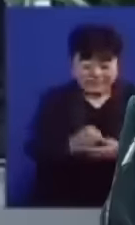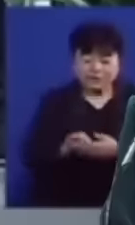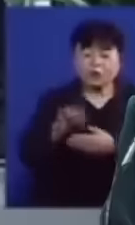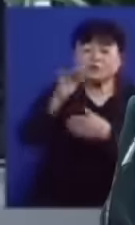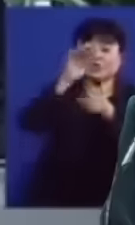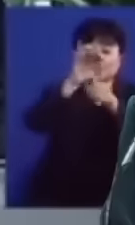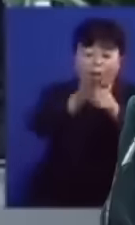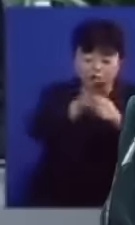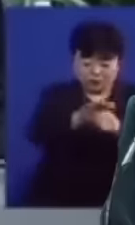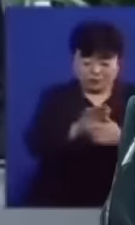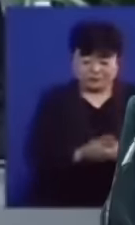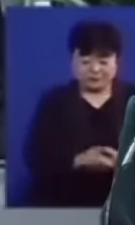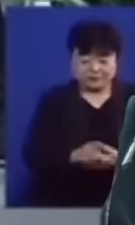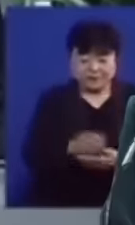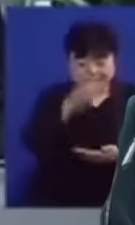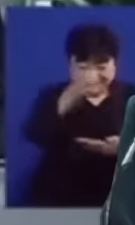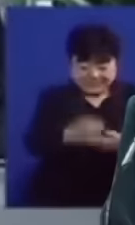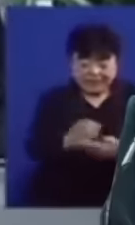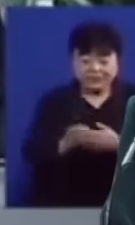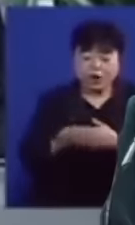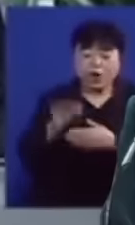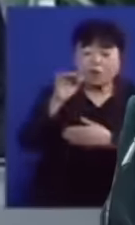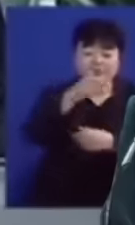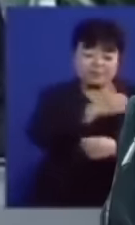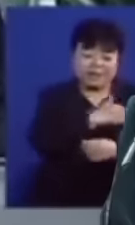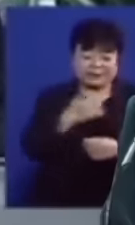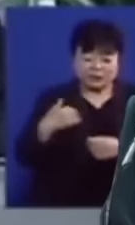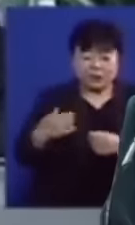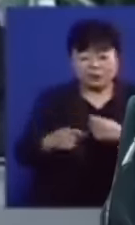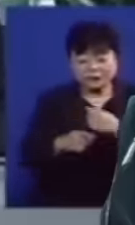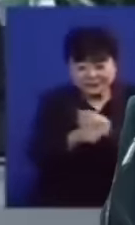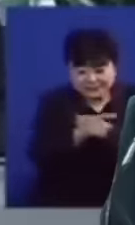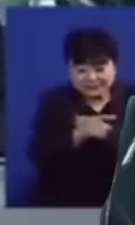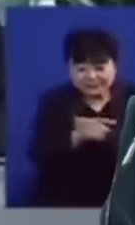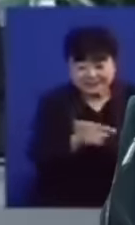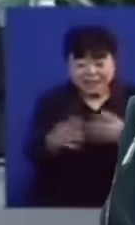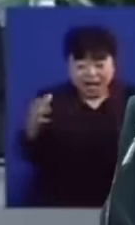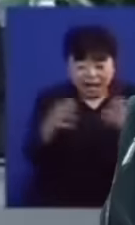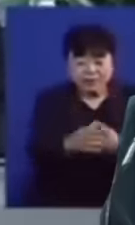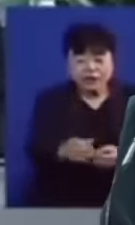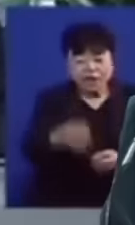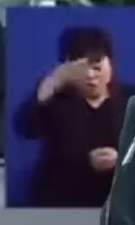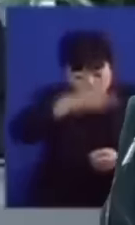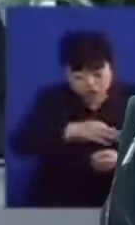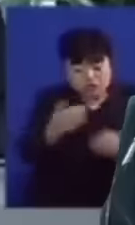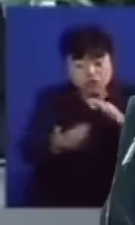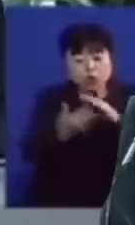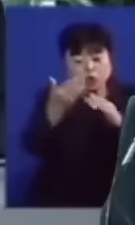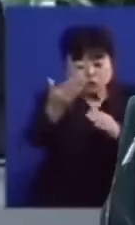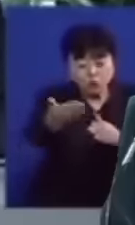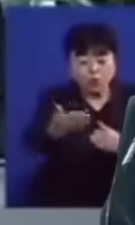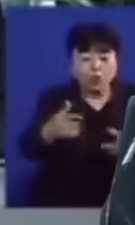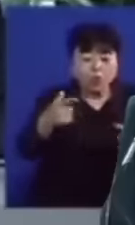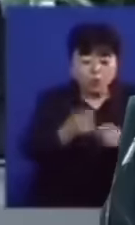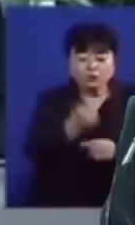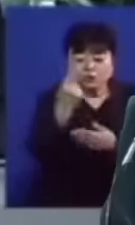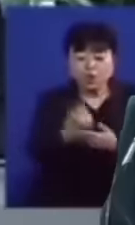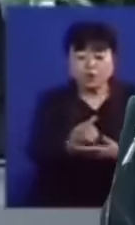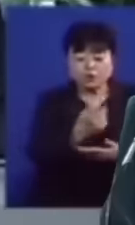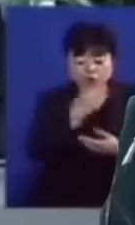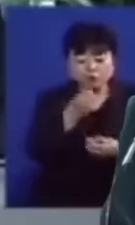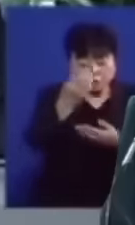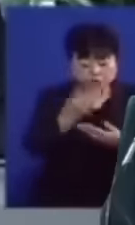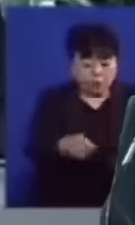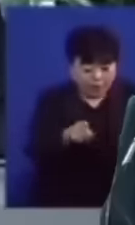해주는 것입니다. 잔이 넘친다는 것은 만족을 말하지 않습니까? 합동하여 유익을 이루어지는 것입니다. 원수가 오면